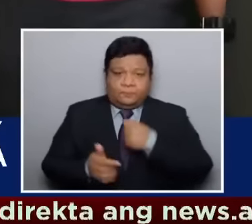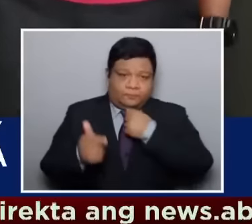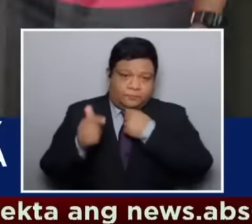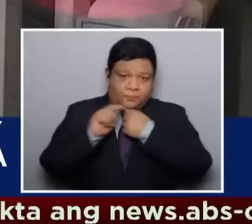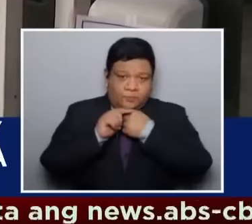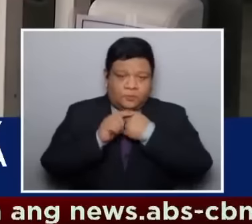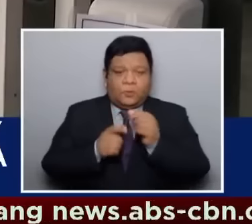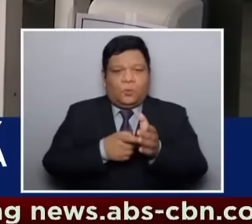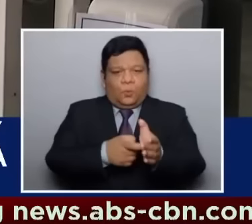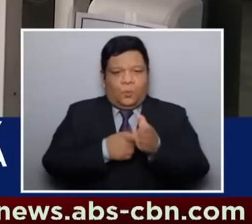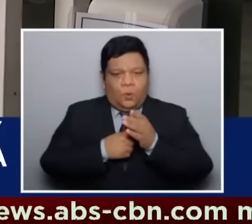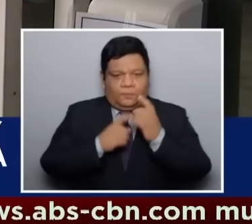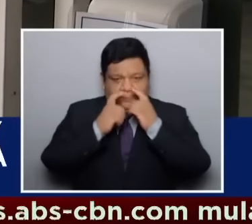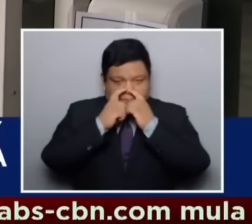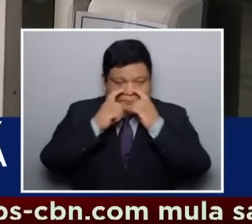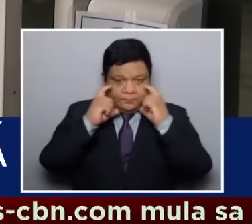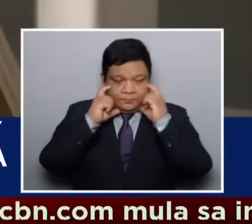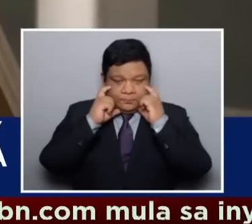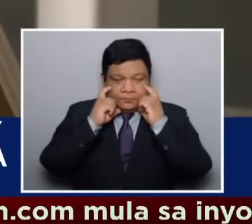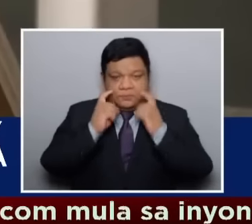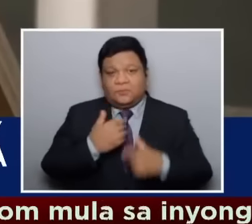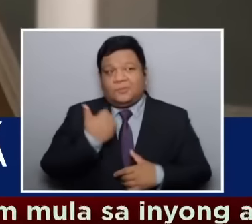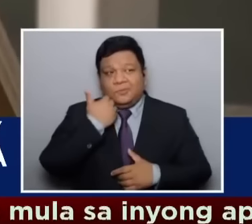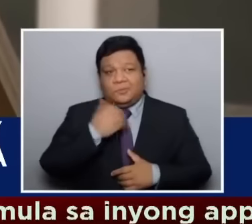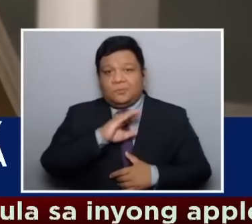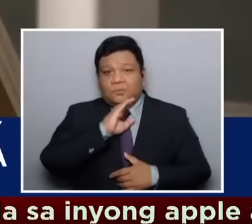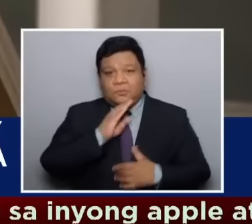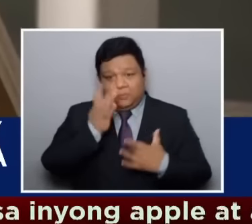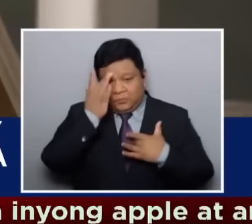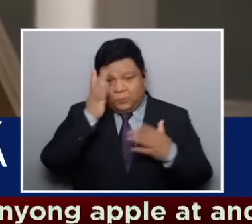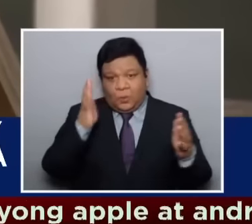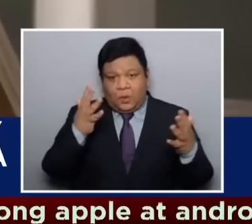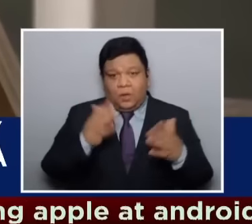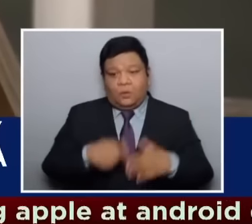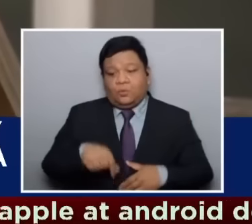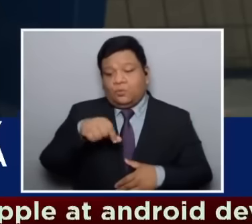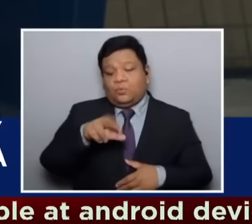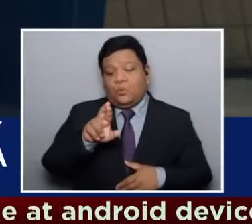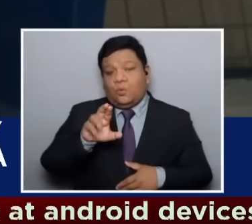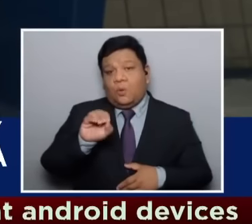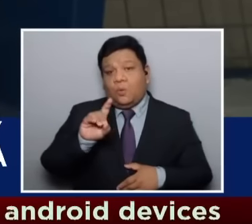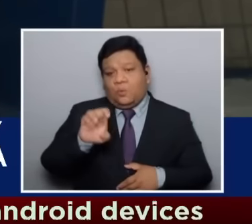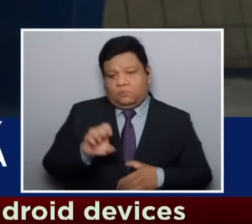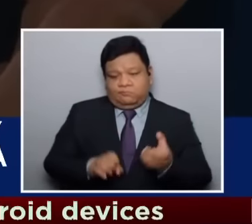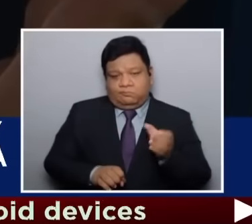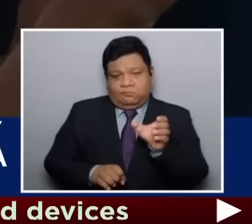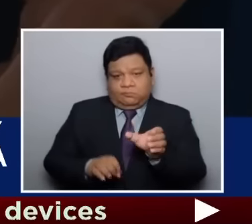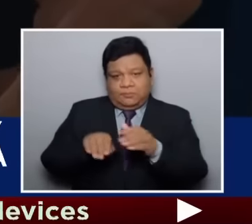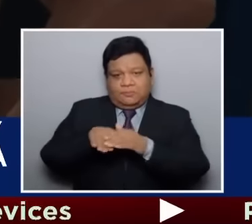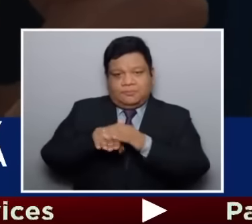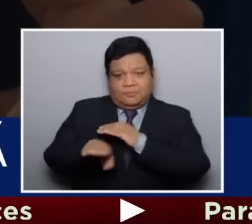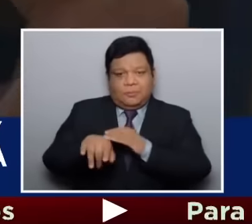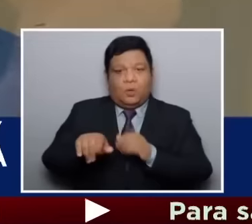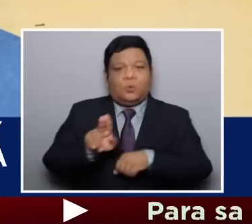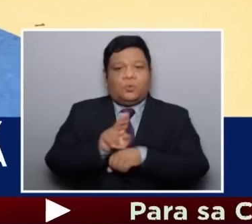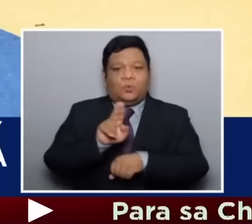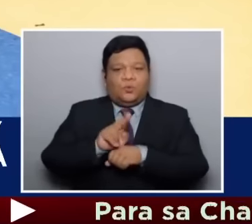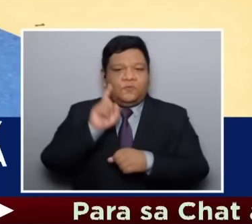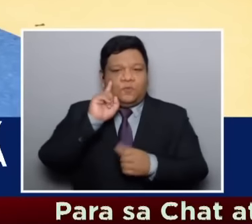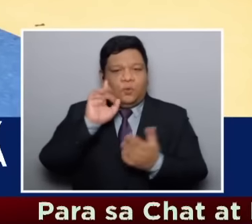face mask. Kung walang sintomas, ipapaskan ang kanika nilang QR code sa entrance na nagagamit din para sa contact